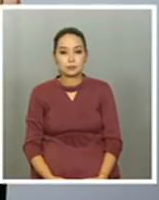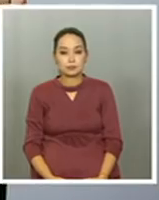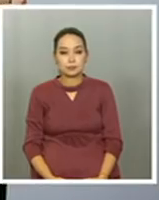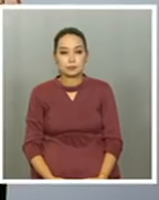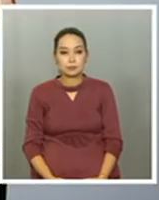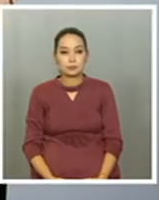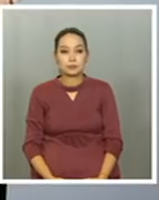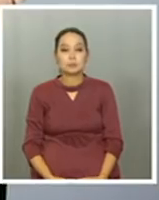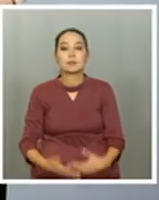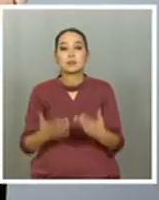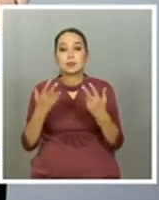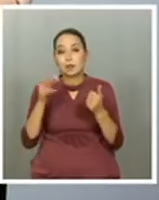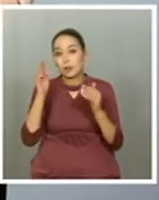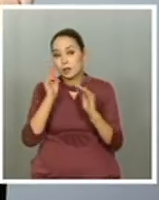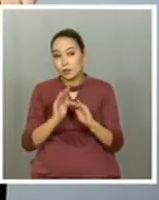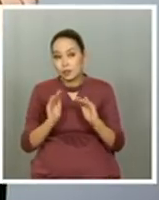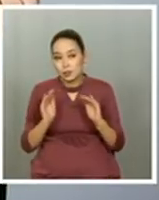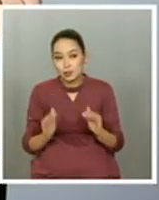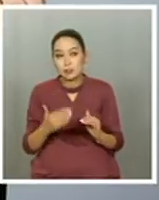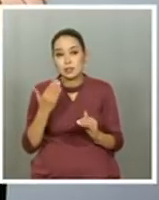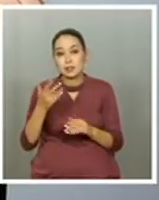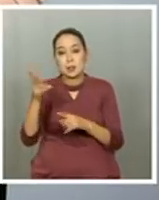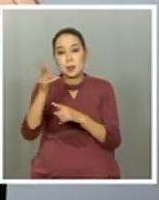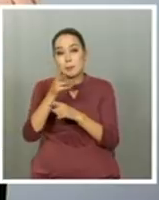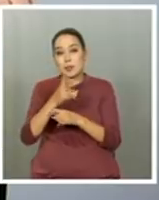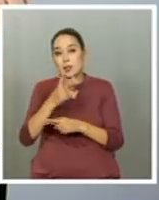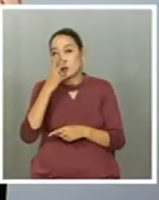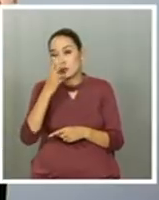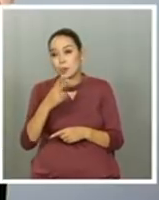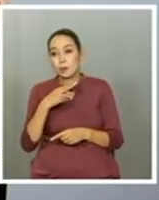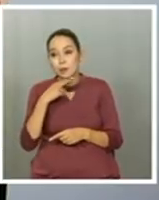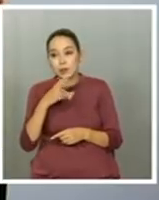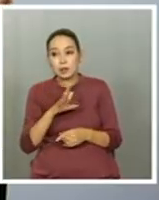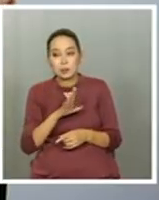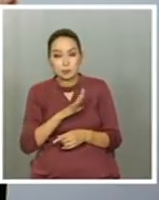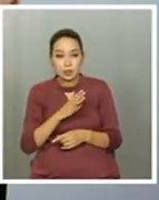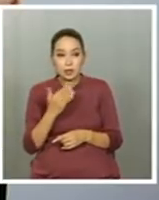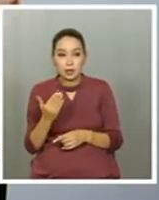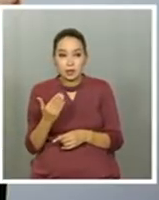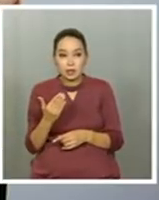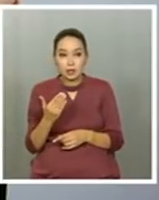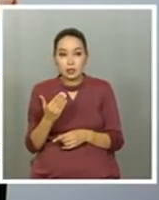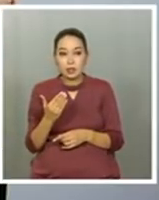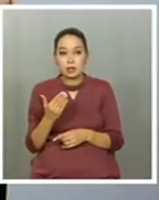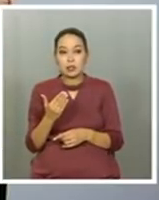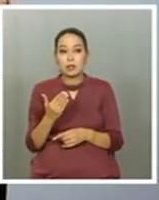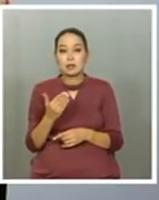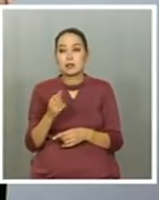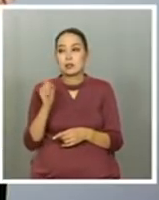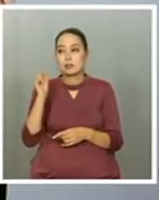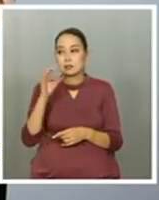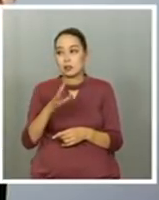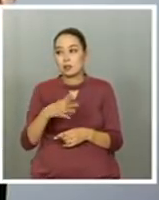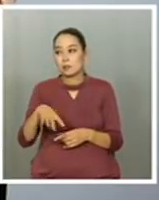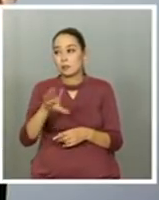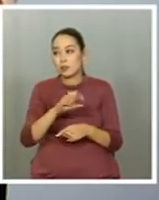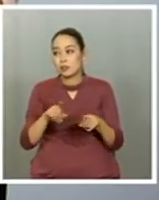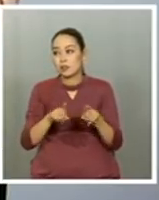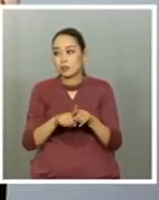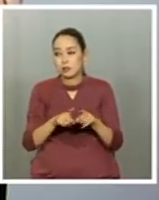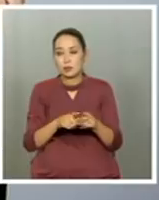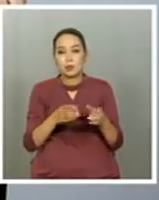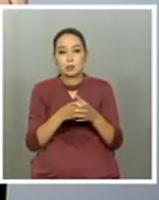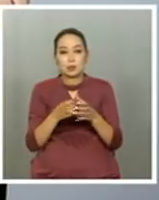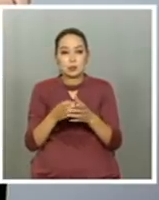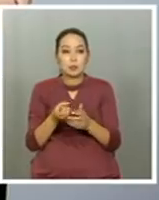Я оқушылар, өздеріңіз жаңа бейне материалда көргендеріңіздей, жалпы жарық арқылы көретін микроскоптардың бірнеше түрлері